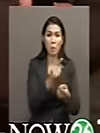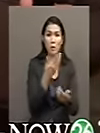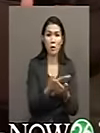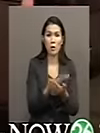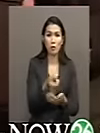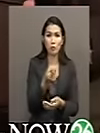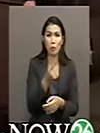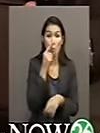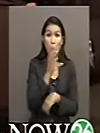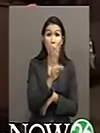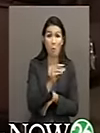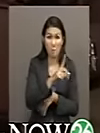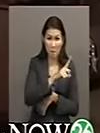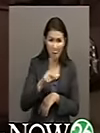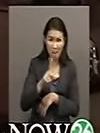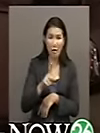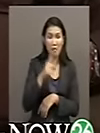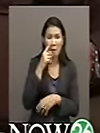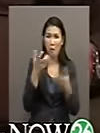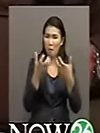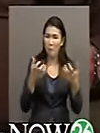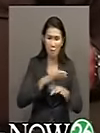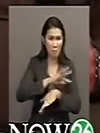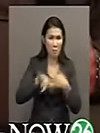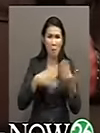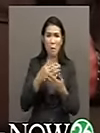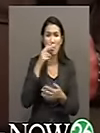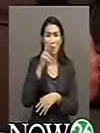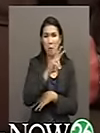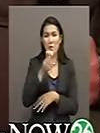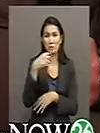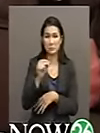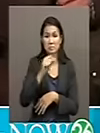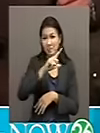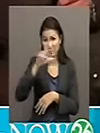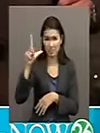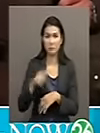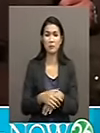ในนั้น60ล้านบาทรวมทั้งหมดของกลางยึดทรัพย์มา210ล้านบาทนะ